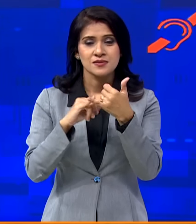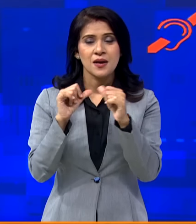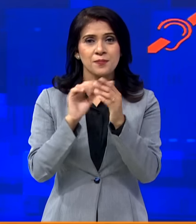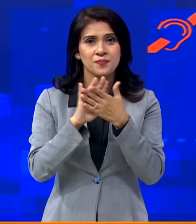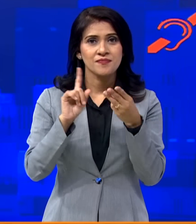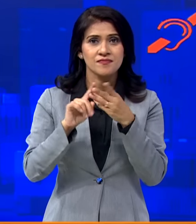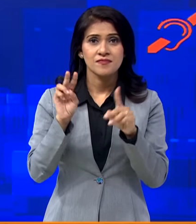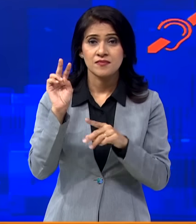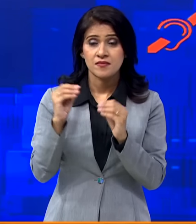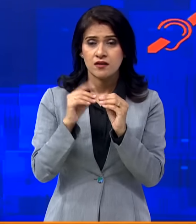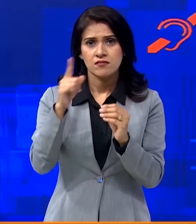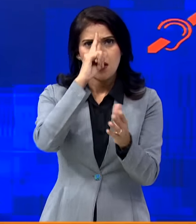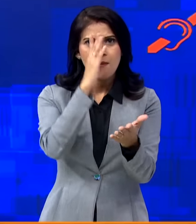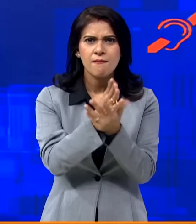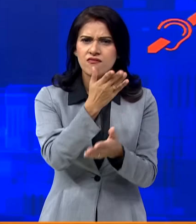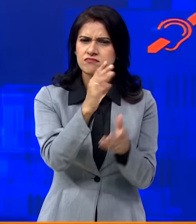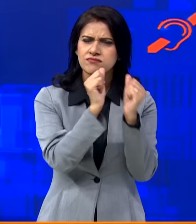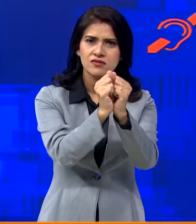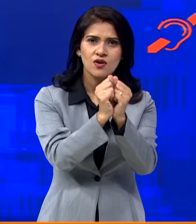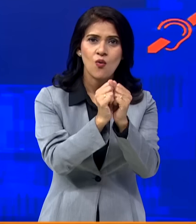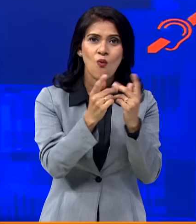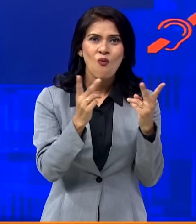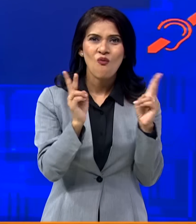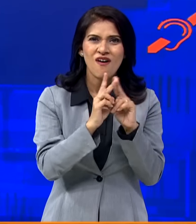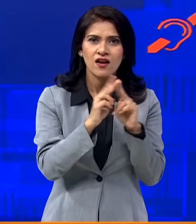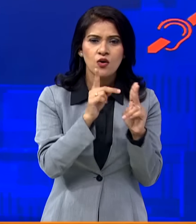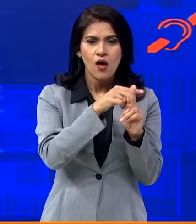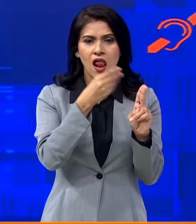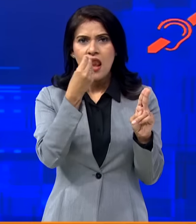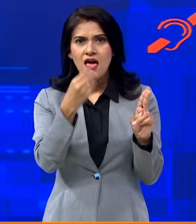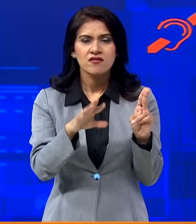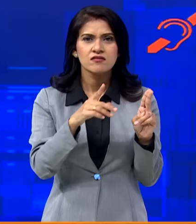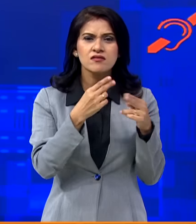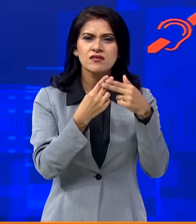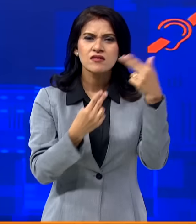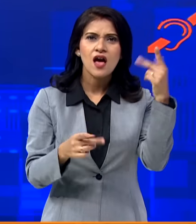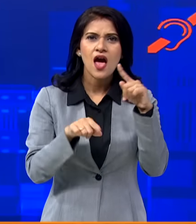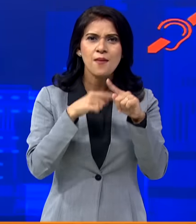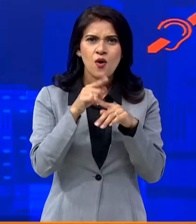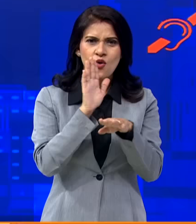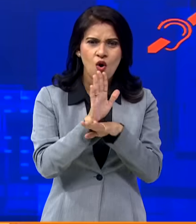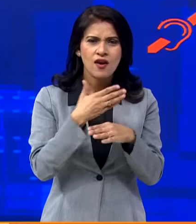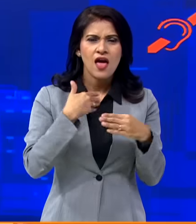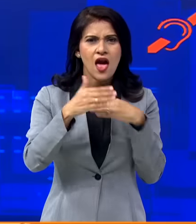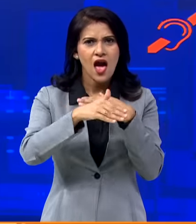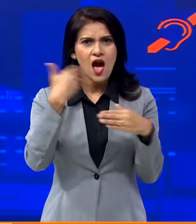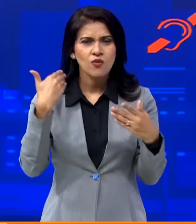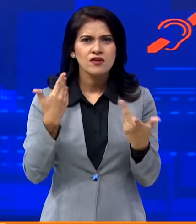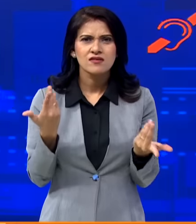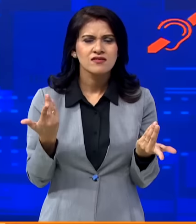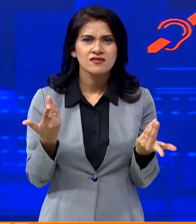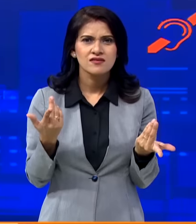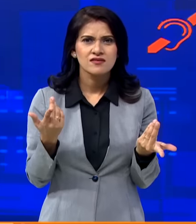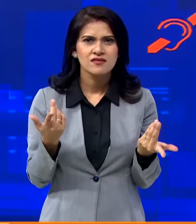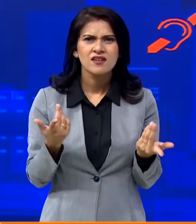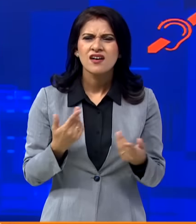थे उनको तो दुख हुआ होगा जब आपने इस तरह के बयानबाजी की कांग्रेस से आपको निकाला गया मेरी समझ में यह नहीं आ